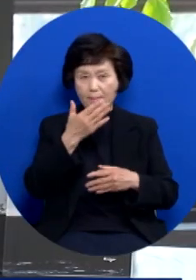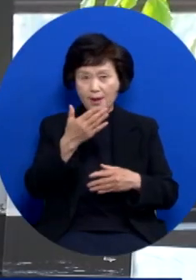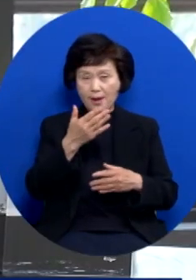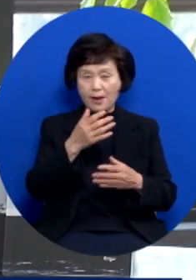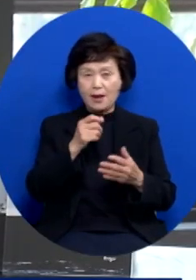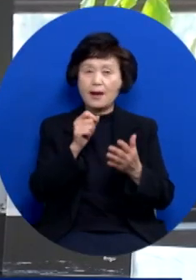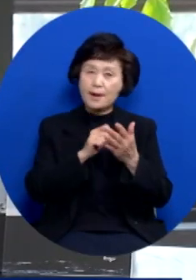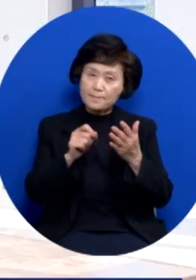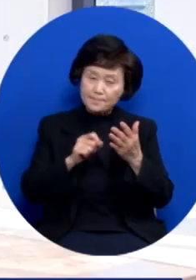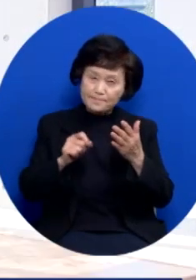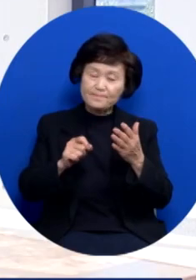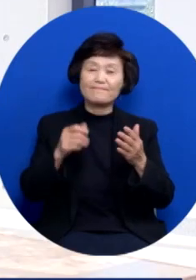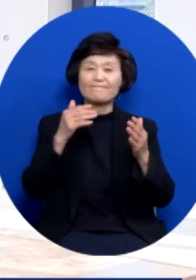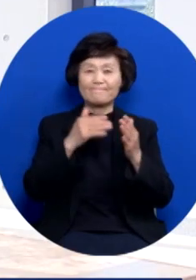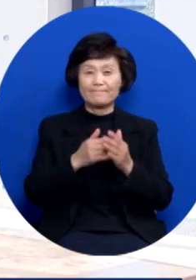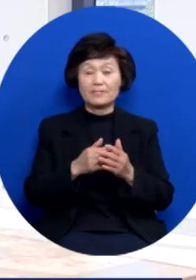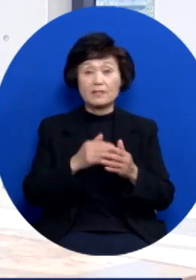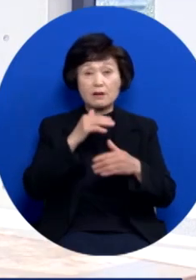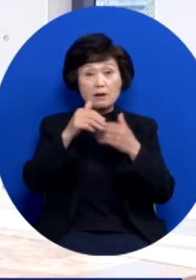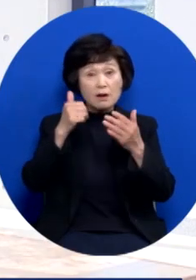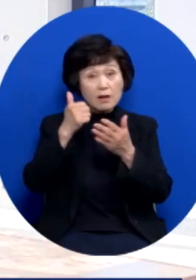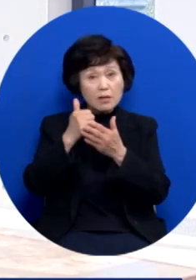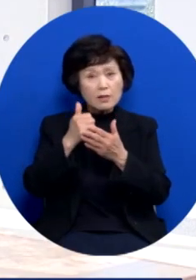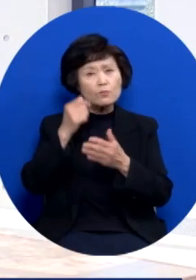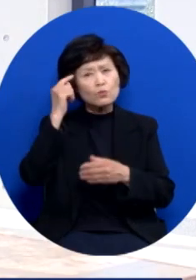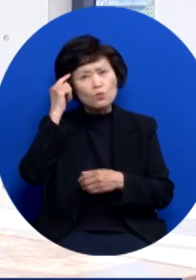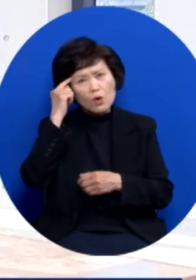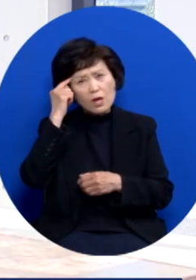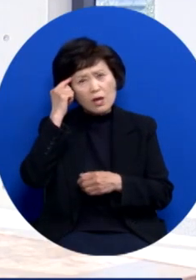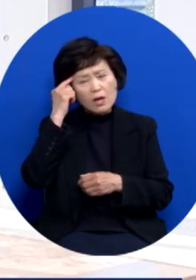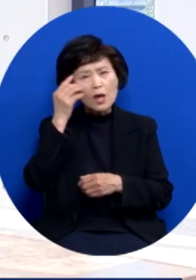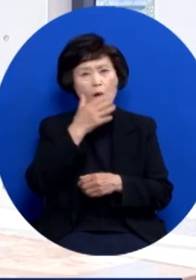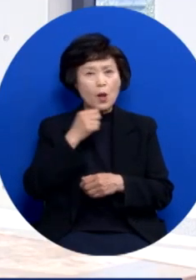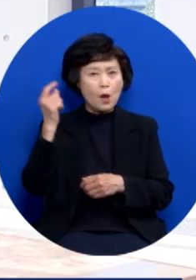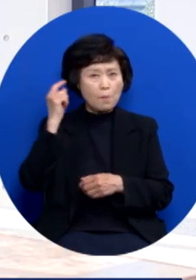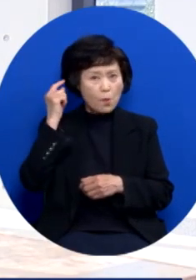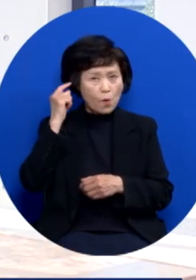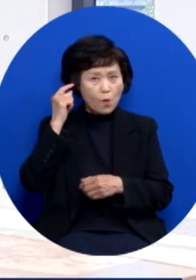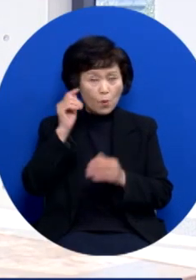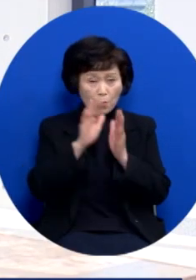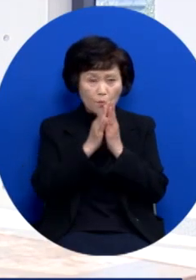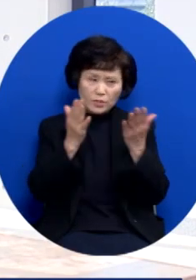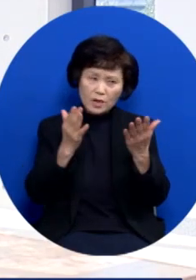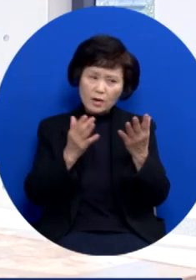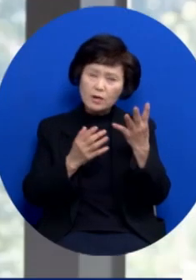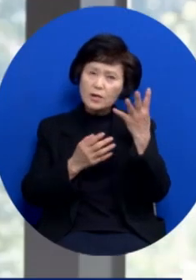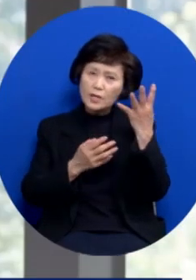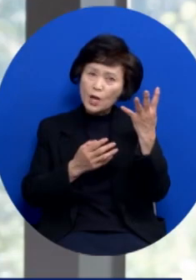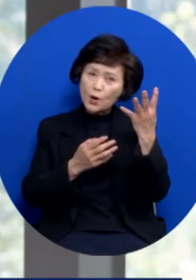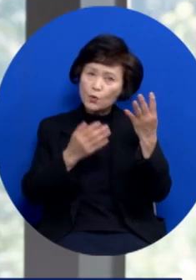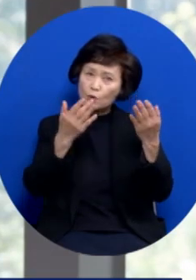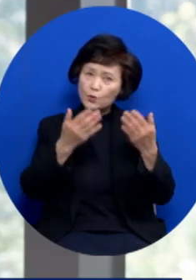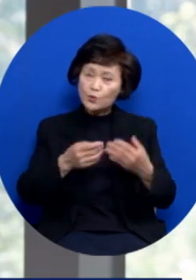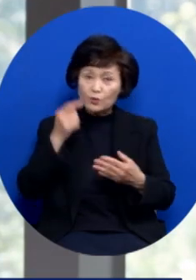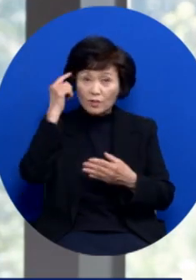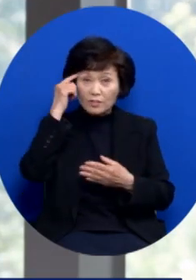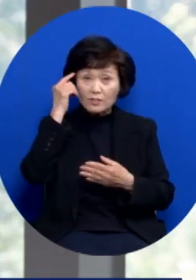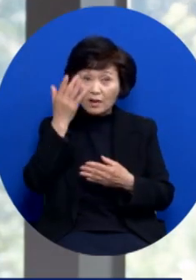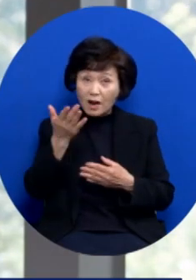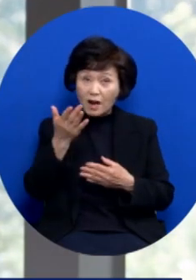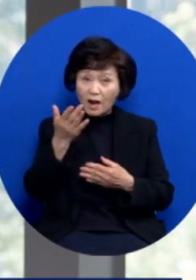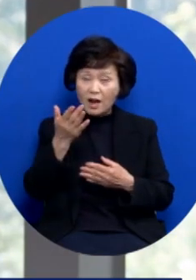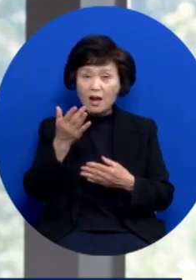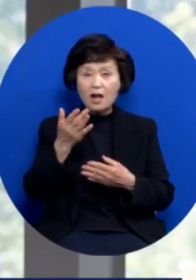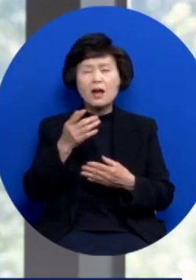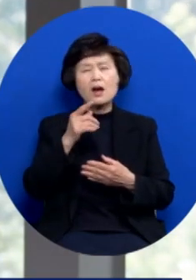집필을 했습니다. 하나님께서는 왜 복음서를 네 권이나 우리에게 주셨을까? 저는 반드시